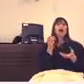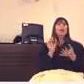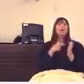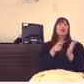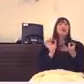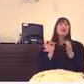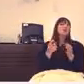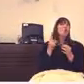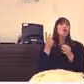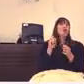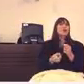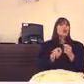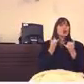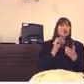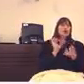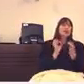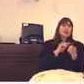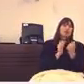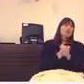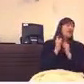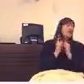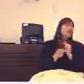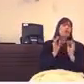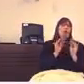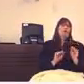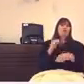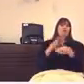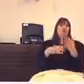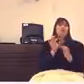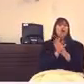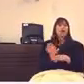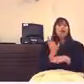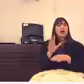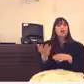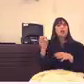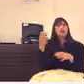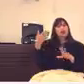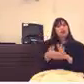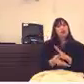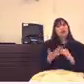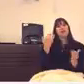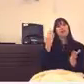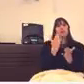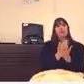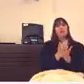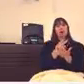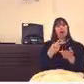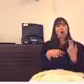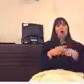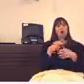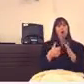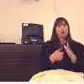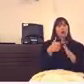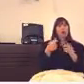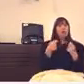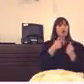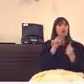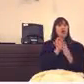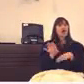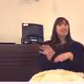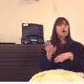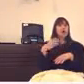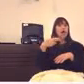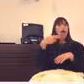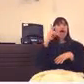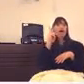כמה וכמה פעמים, וחייבים לעבור תהליך של הקצאה, גם אם נכנסת לפני שנקבע חוזר מנכ״ל בהקשר של ההקצאות. זאת